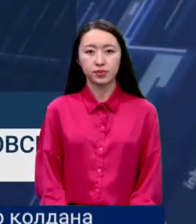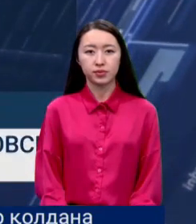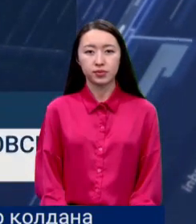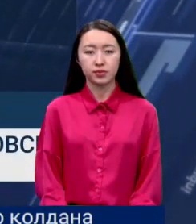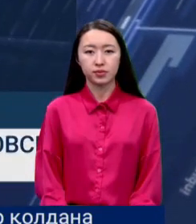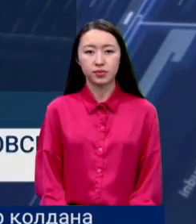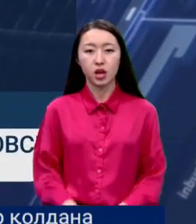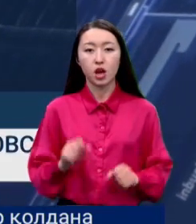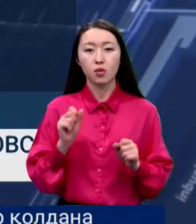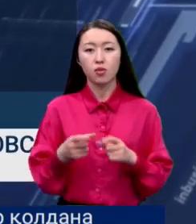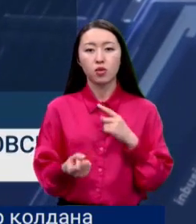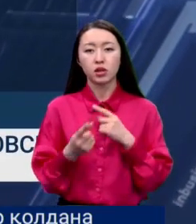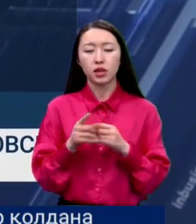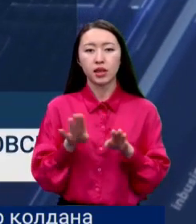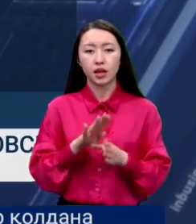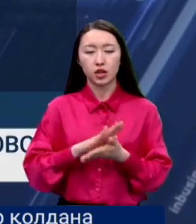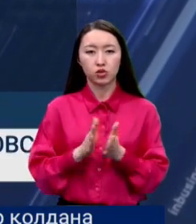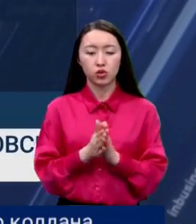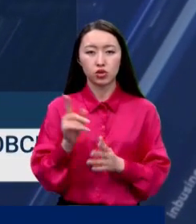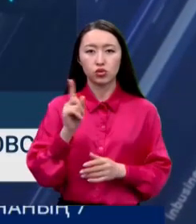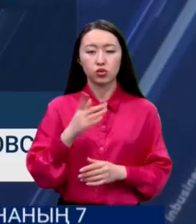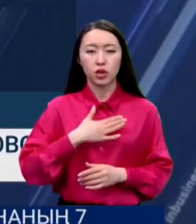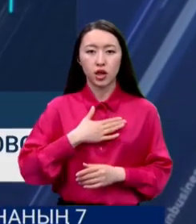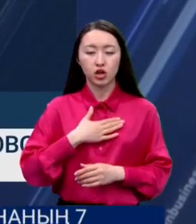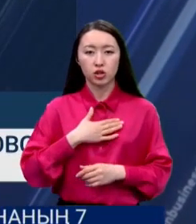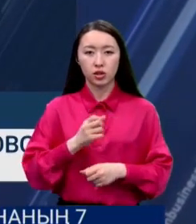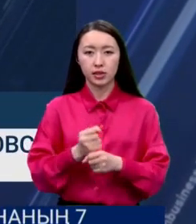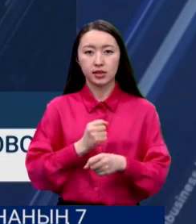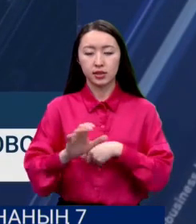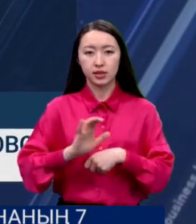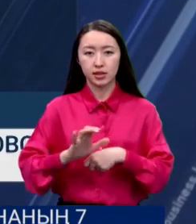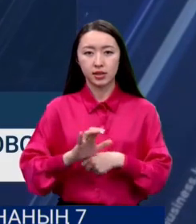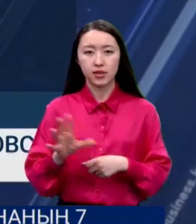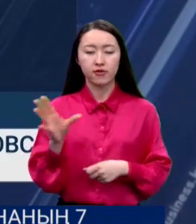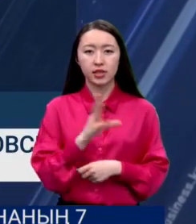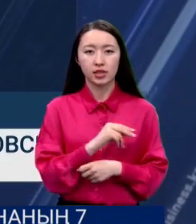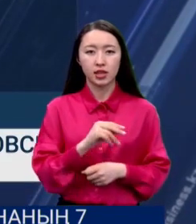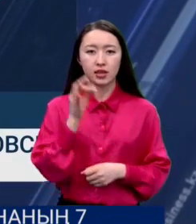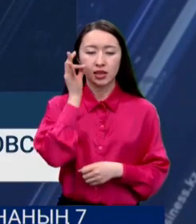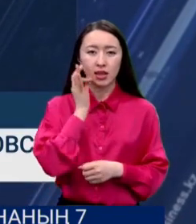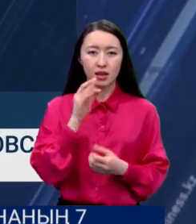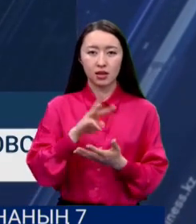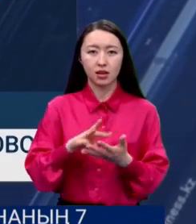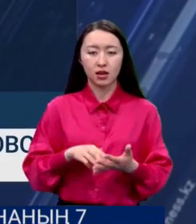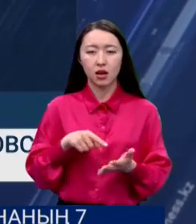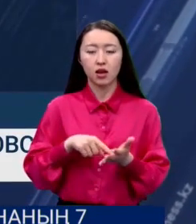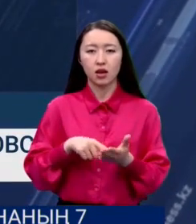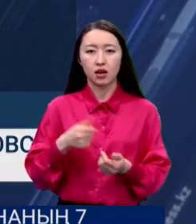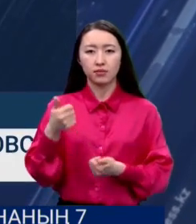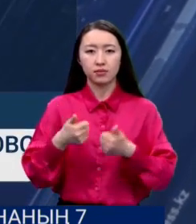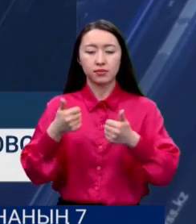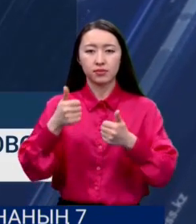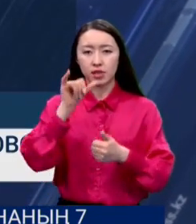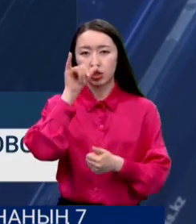Может сложиться такая ситуация, что наша продукция сейчас, вся кондитерка, она будет неконкурентоспособна на